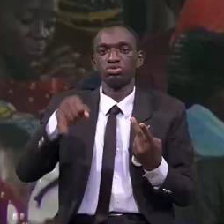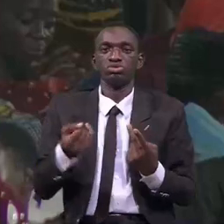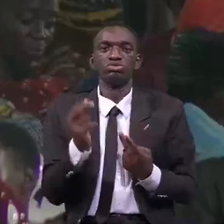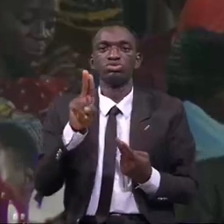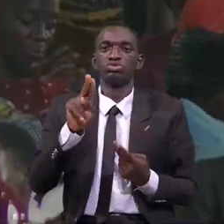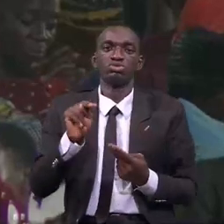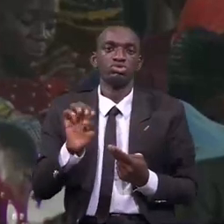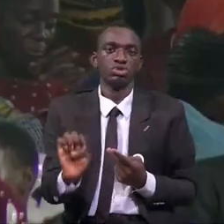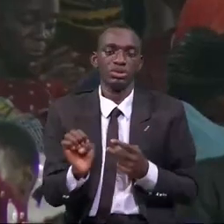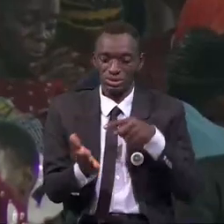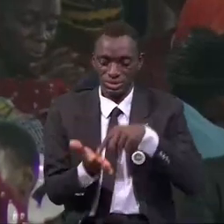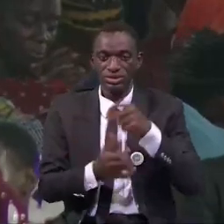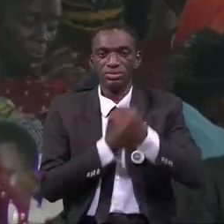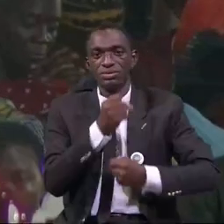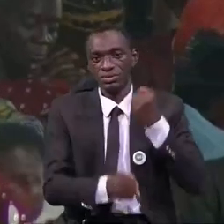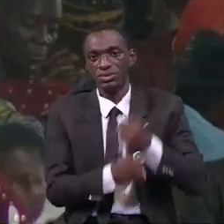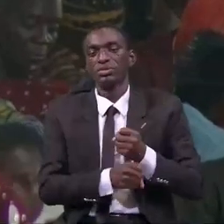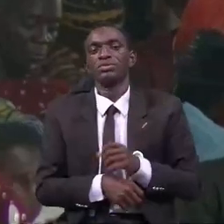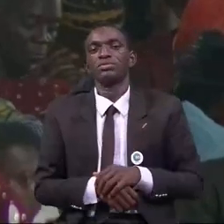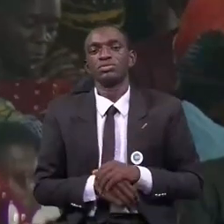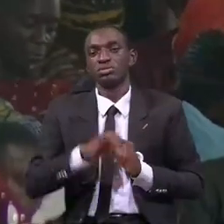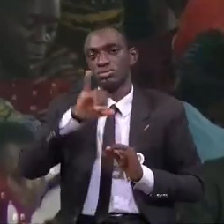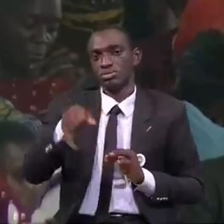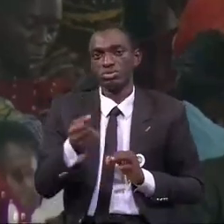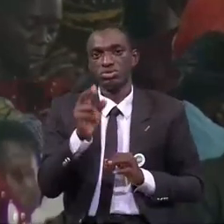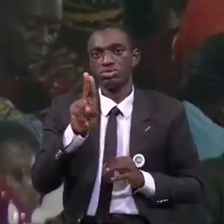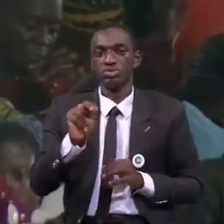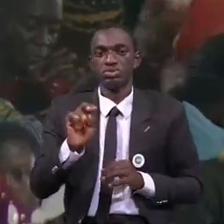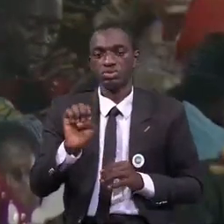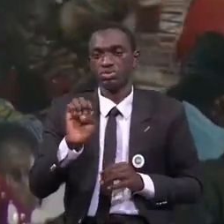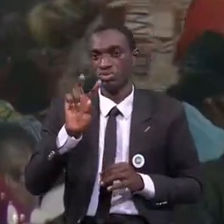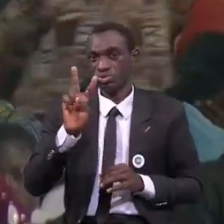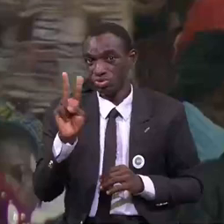les ce programur diche 2